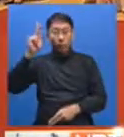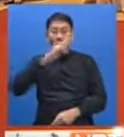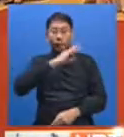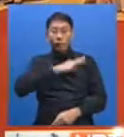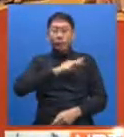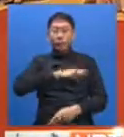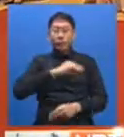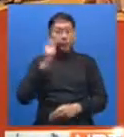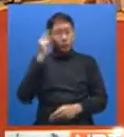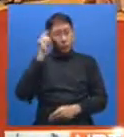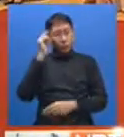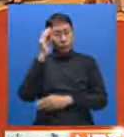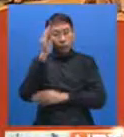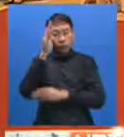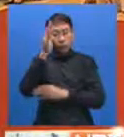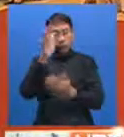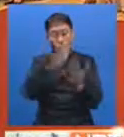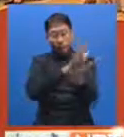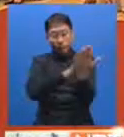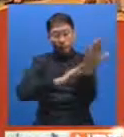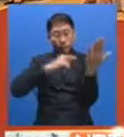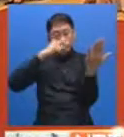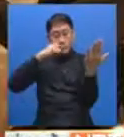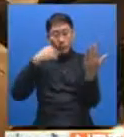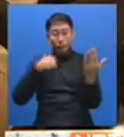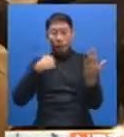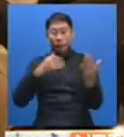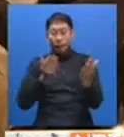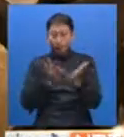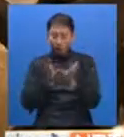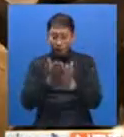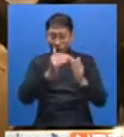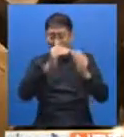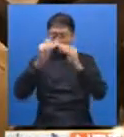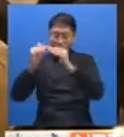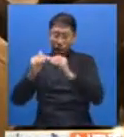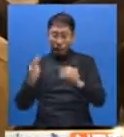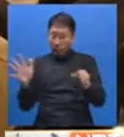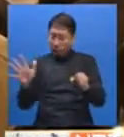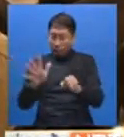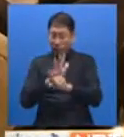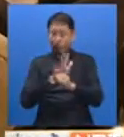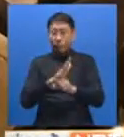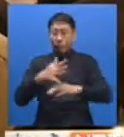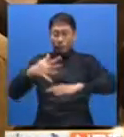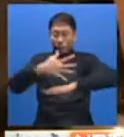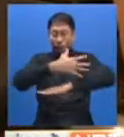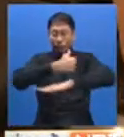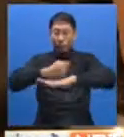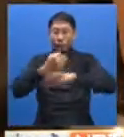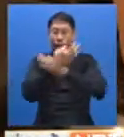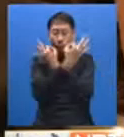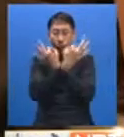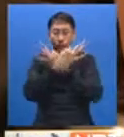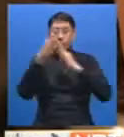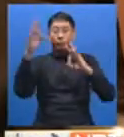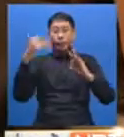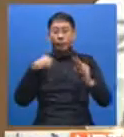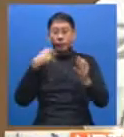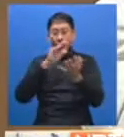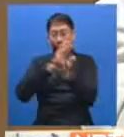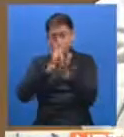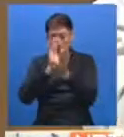ห็นว่าในอนาคตประเทศไทยจะเป็นเมืองที่มีประชาธิปไตยที่สมบูรณ์การเมืองจะมีเสรีภาพมากขึ้นหลังการปฏิ